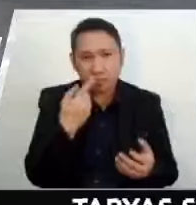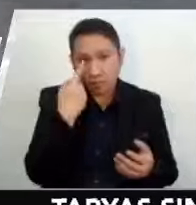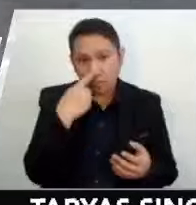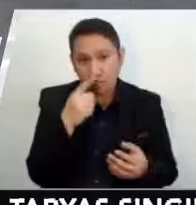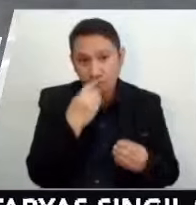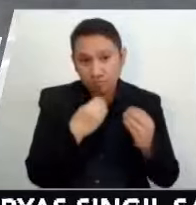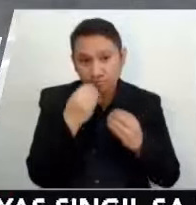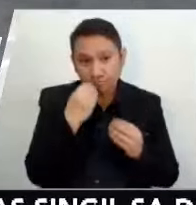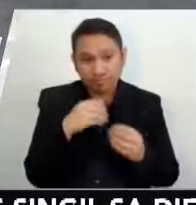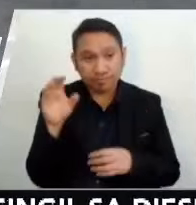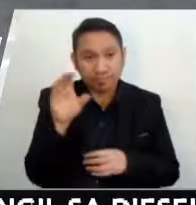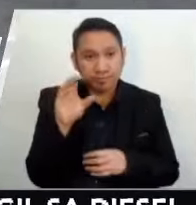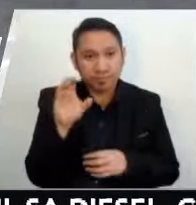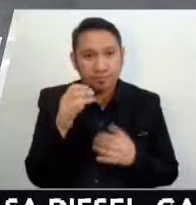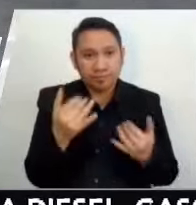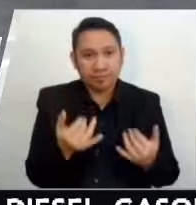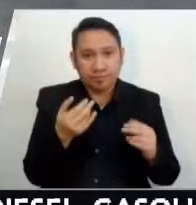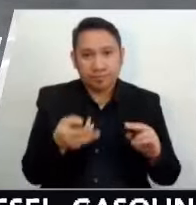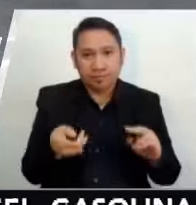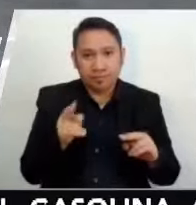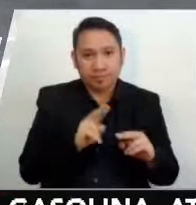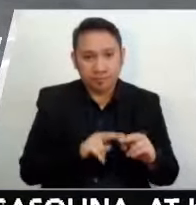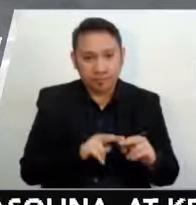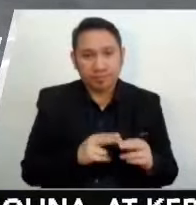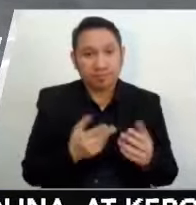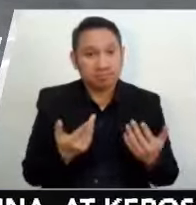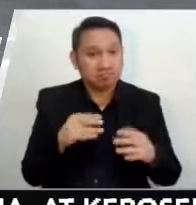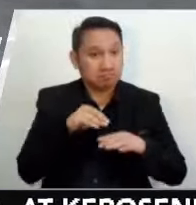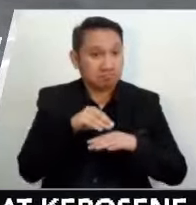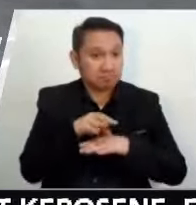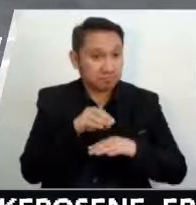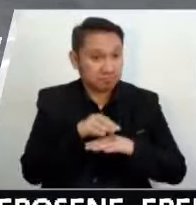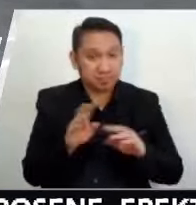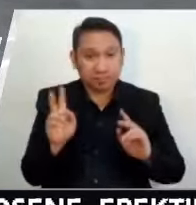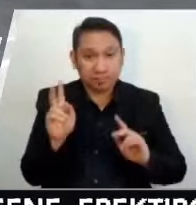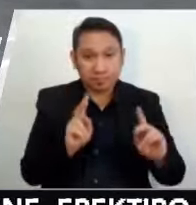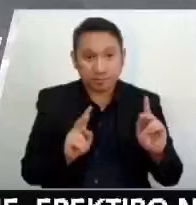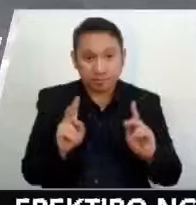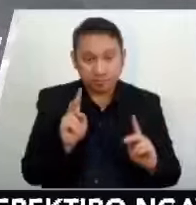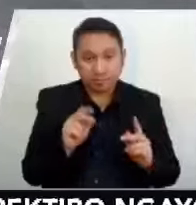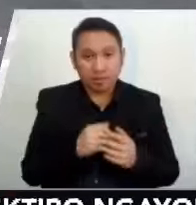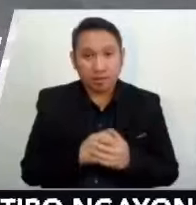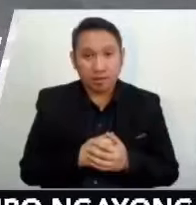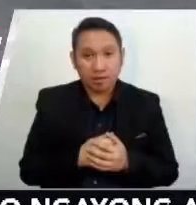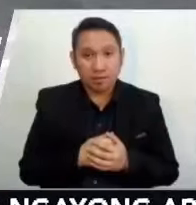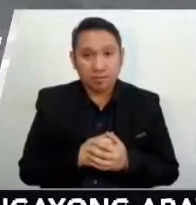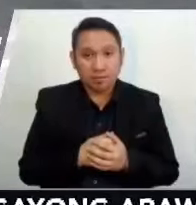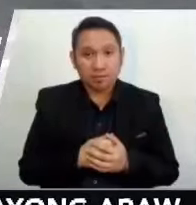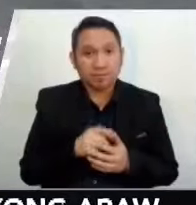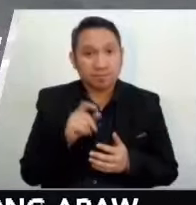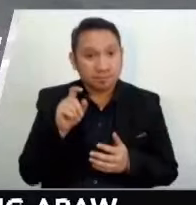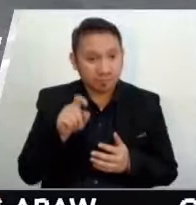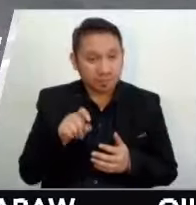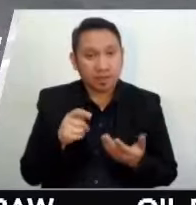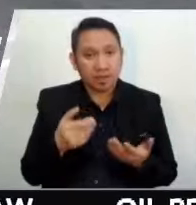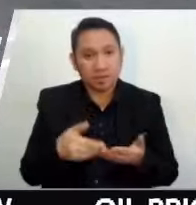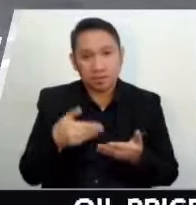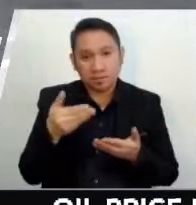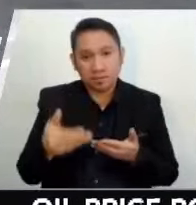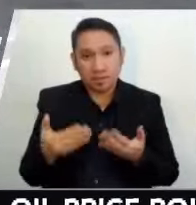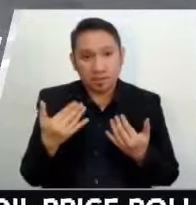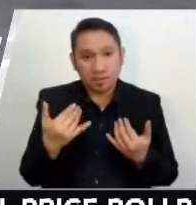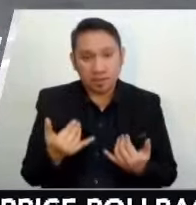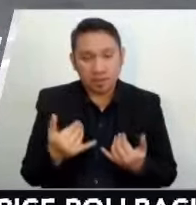Department of trade and industry kaya payo rin nila sa mga Consumer na kailangang mamili na at huwag sumabay sa